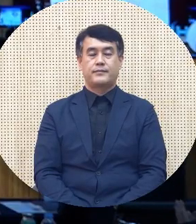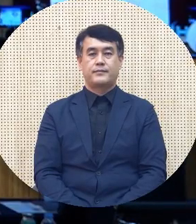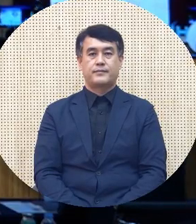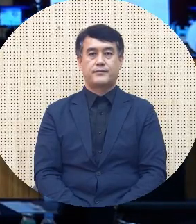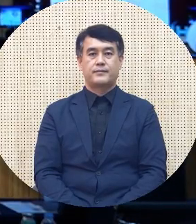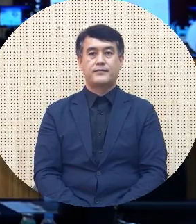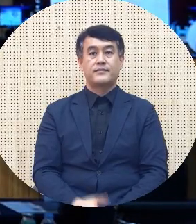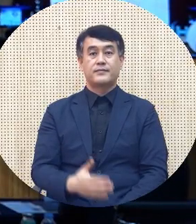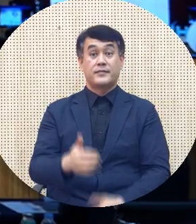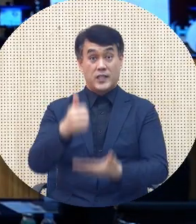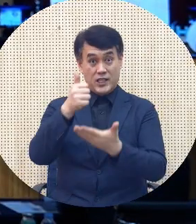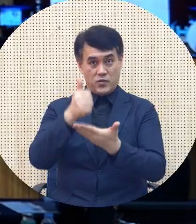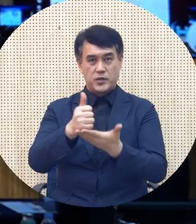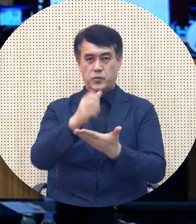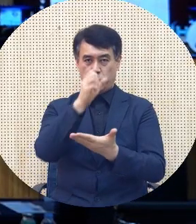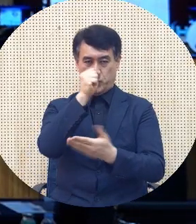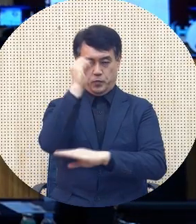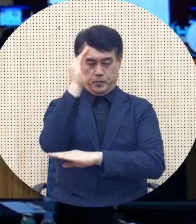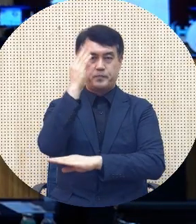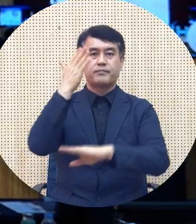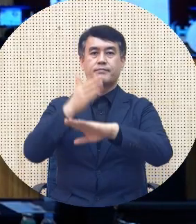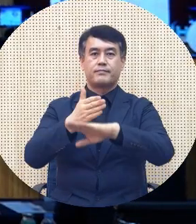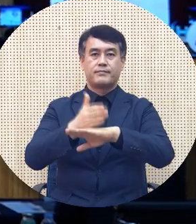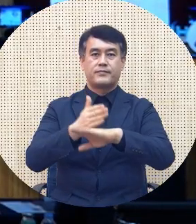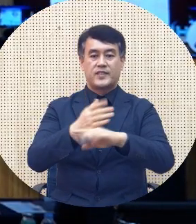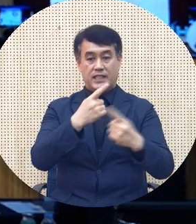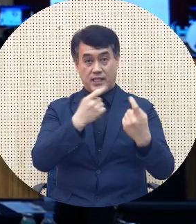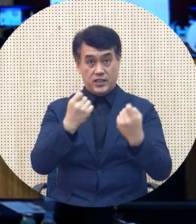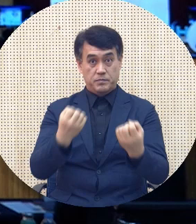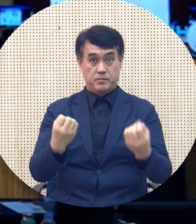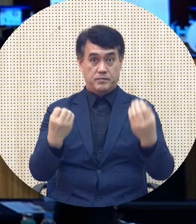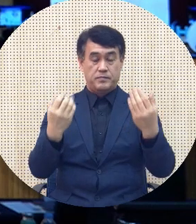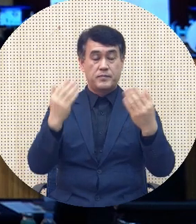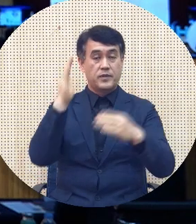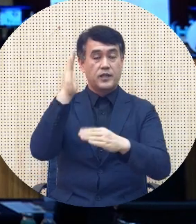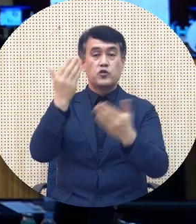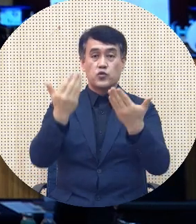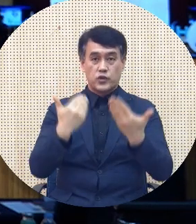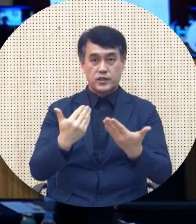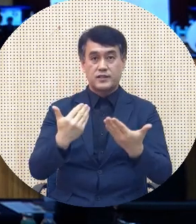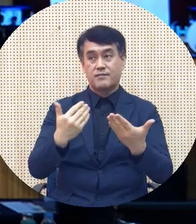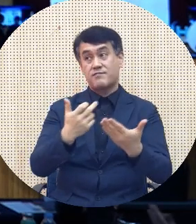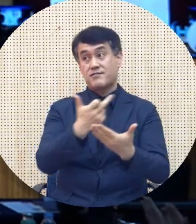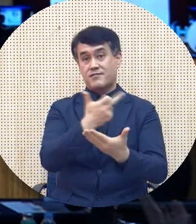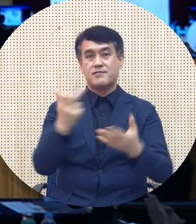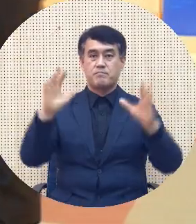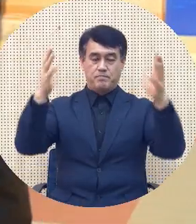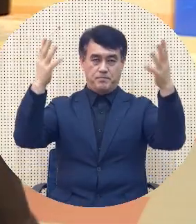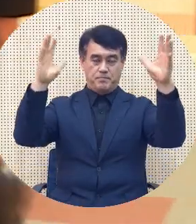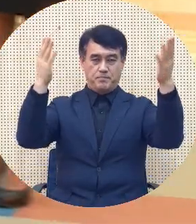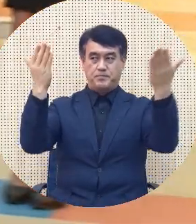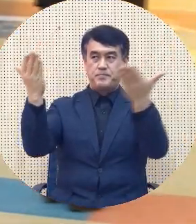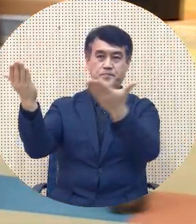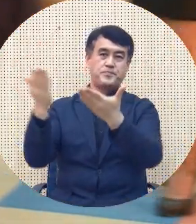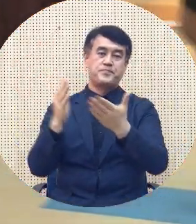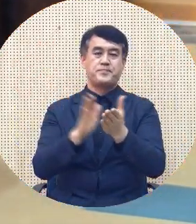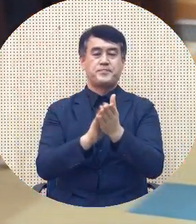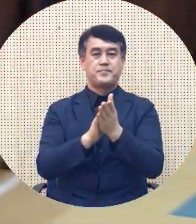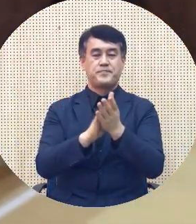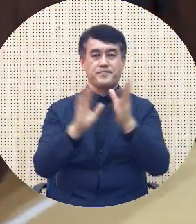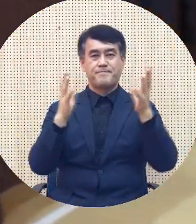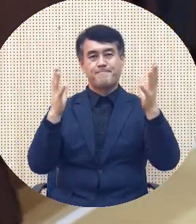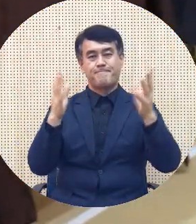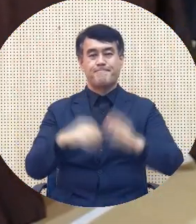네, 장관님 좋은 말씀 감사합니다. 기념사 전해주신 우리 장관님께 다시 한번 큰 박수 부탁드리겠습니다.